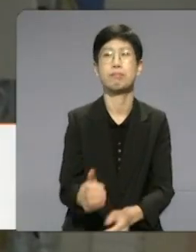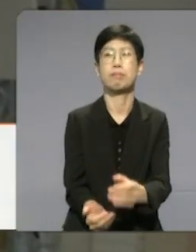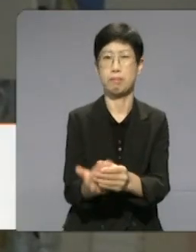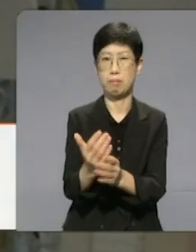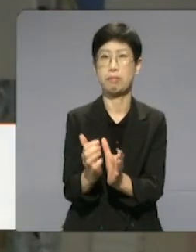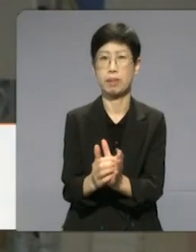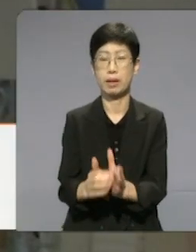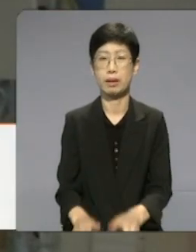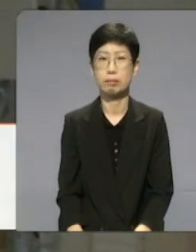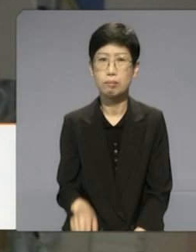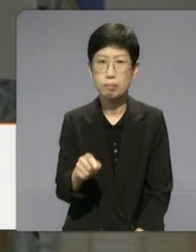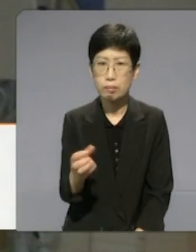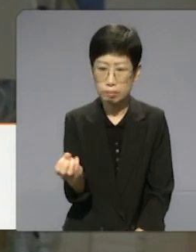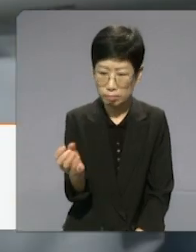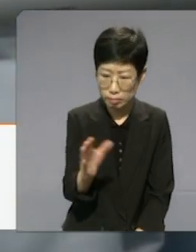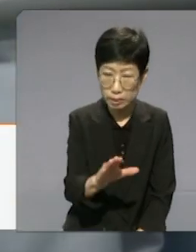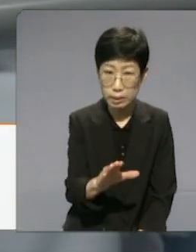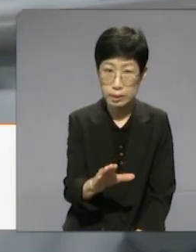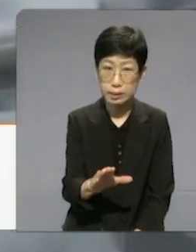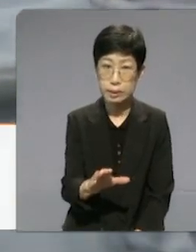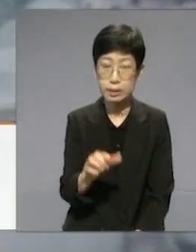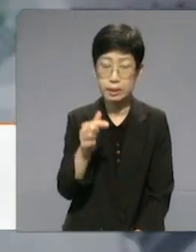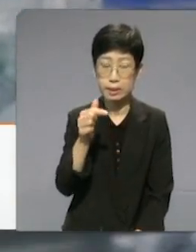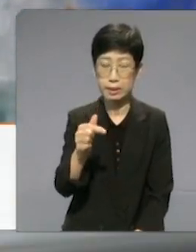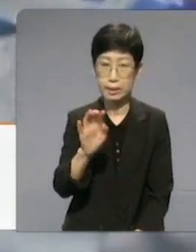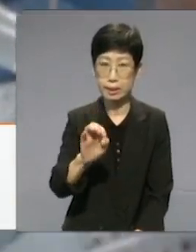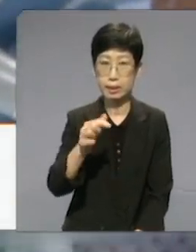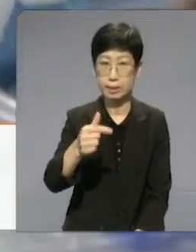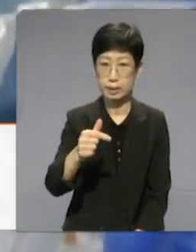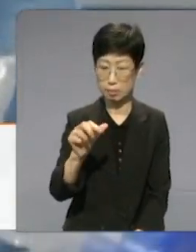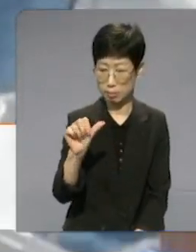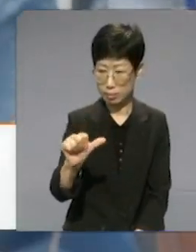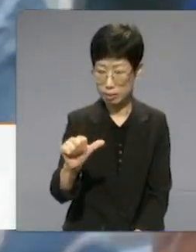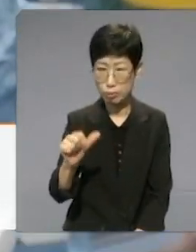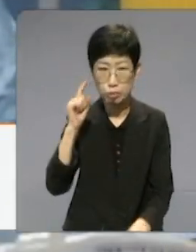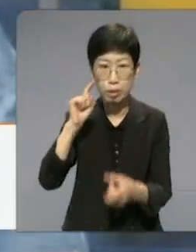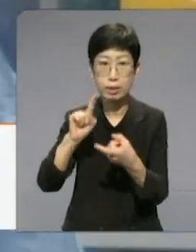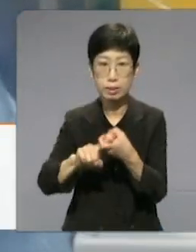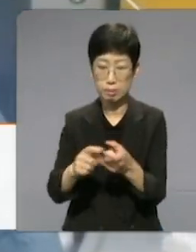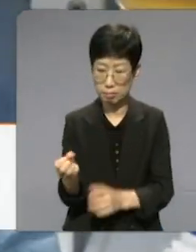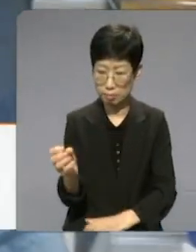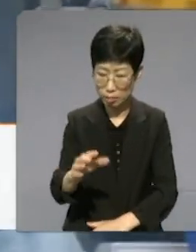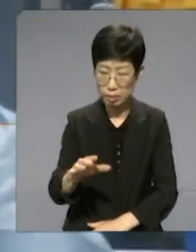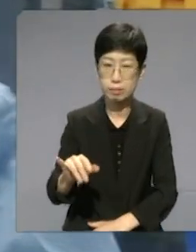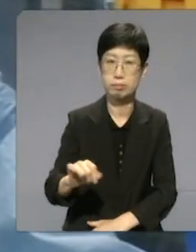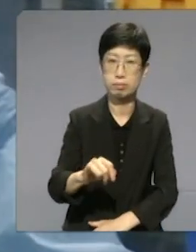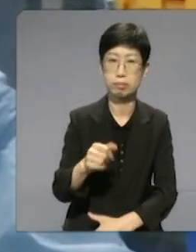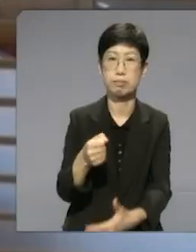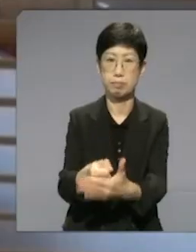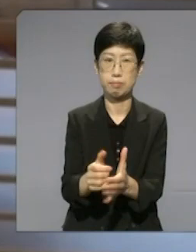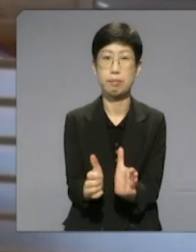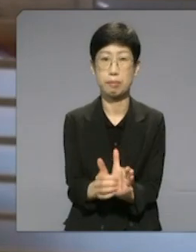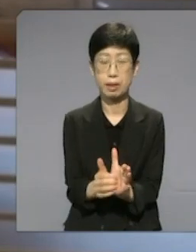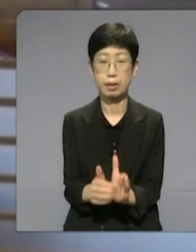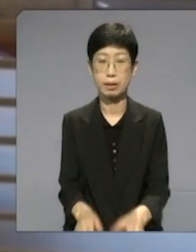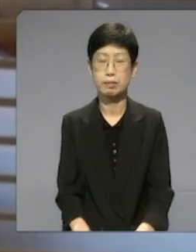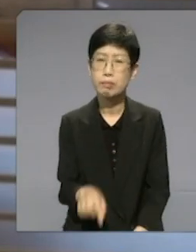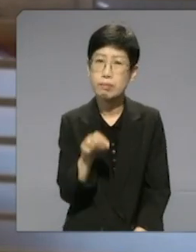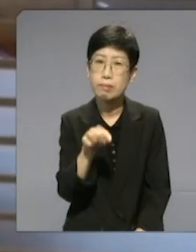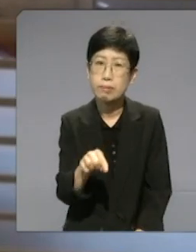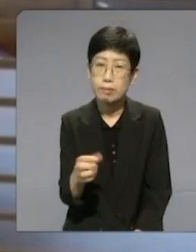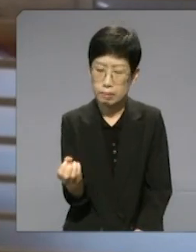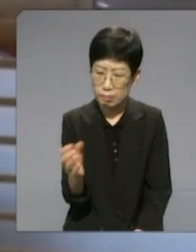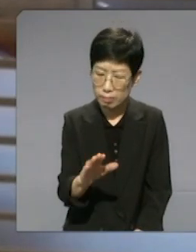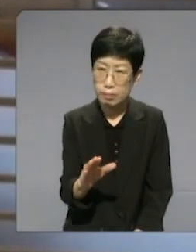세계보건기구는 오미크론의 하위 변이종인 EG5 에리스를 관심 변이종으로 지정했습니다. 에리스는